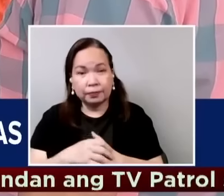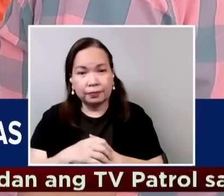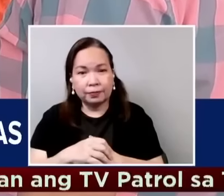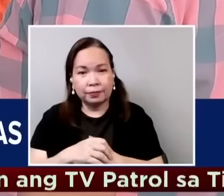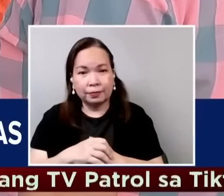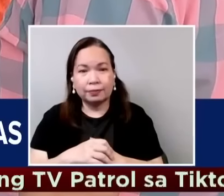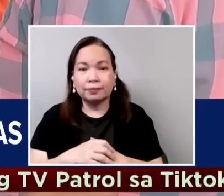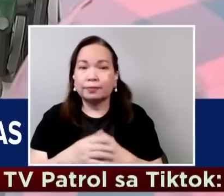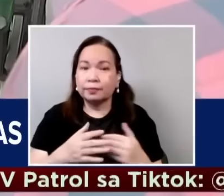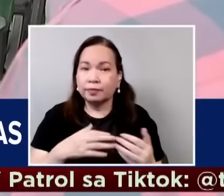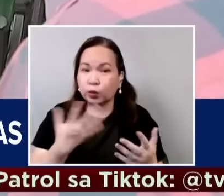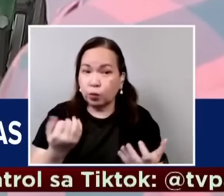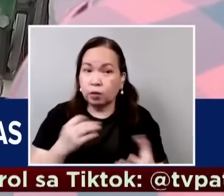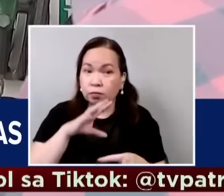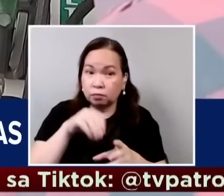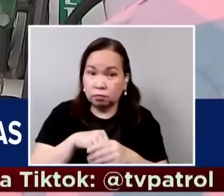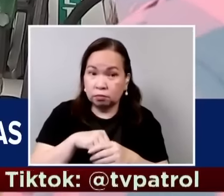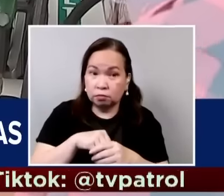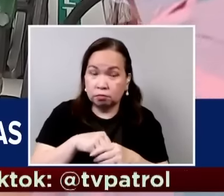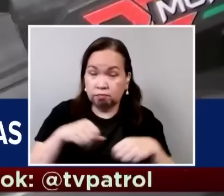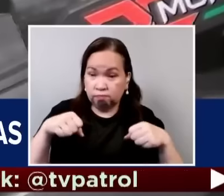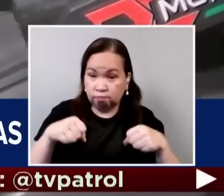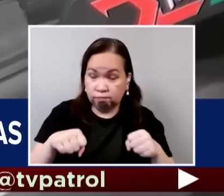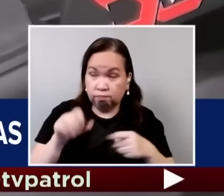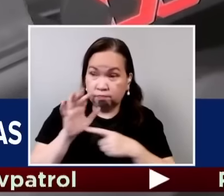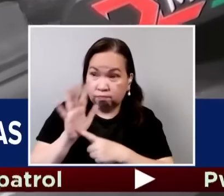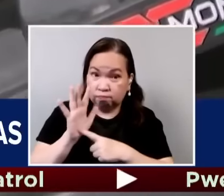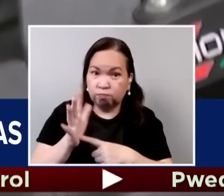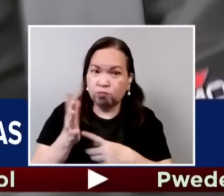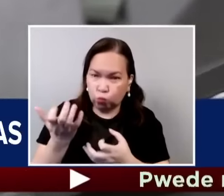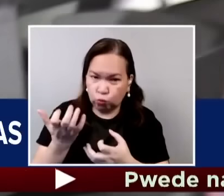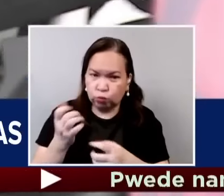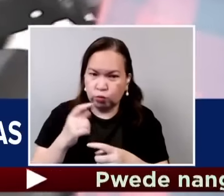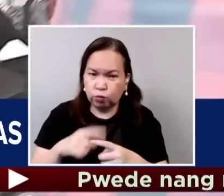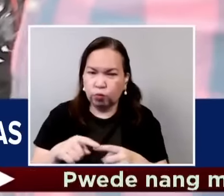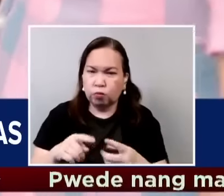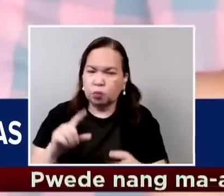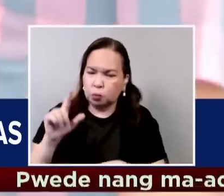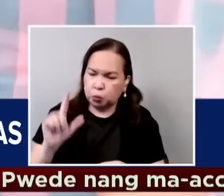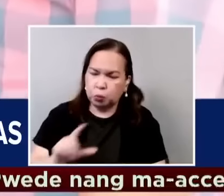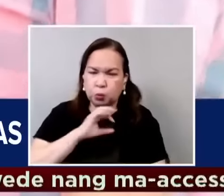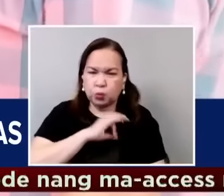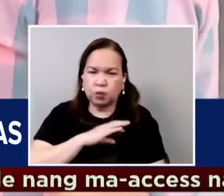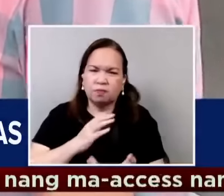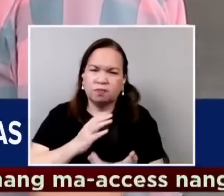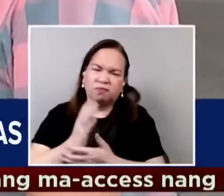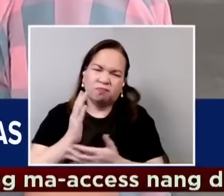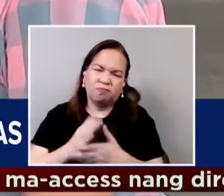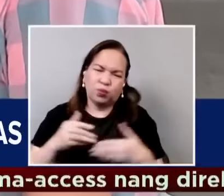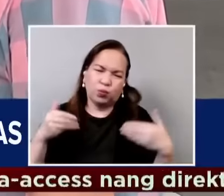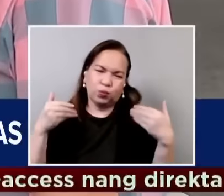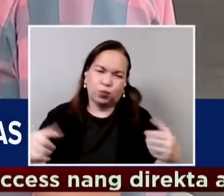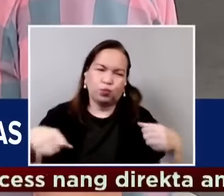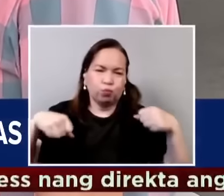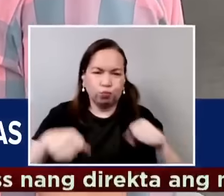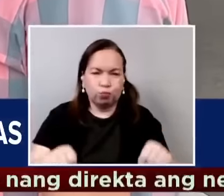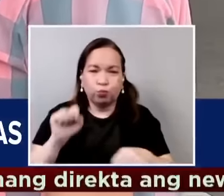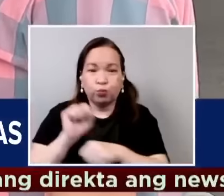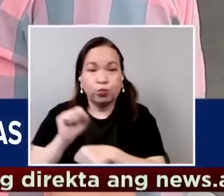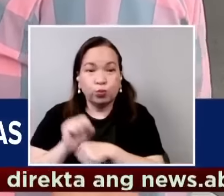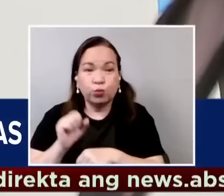Gusto mang sumama sa protesta ng mga kapwa delivery rider dahil sa mababang komisyon, pinili na lang bumiyahe ni JR dahil kailangan